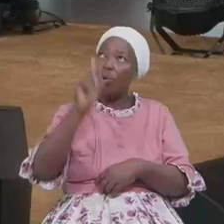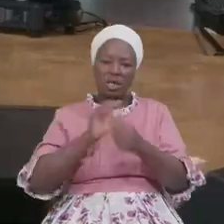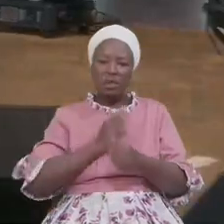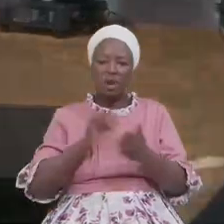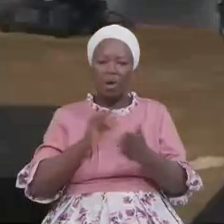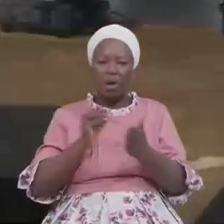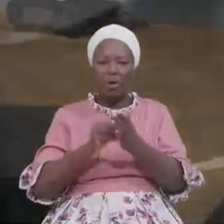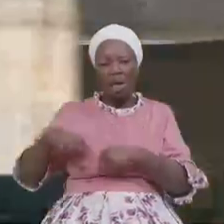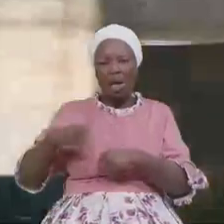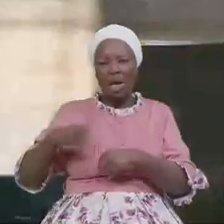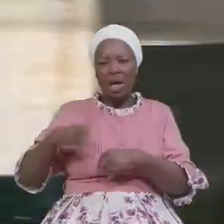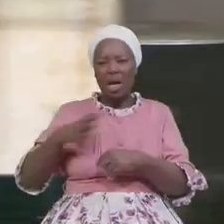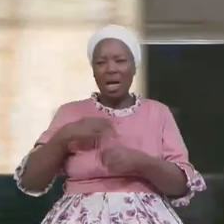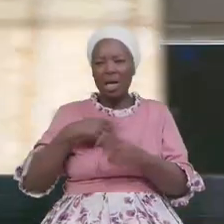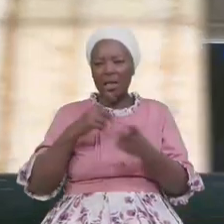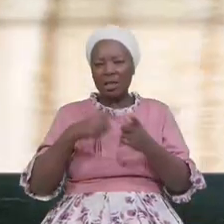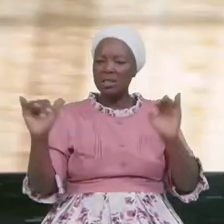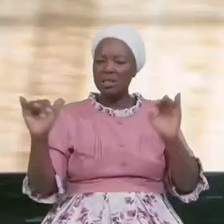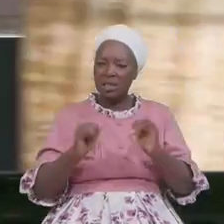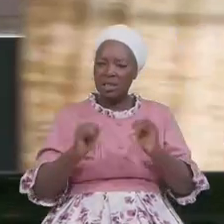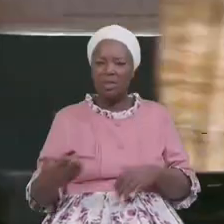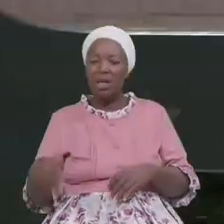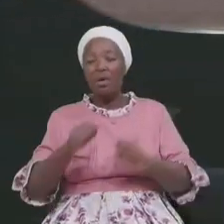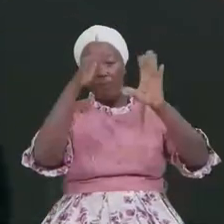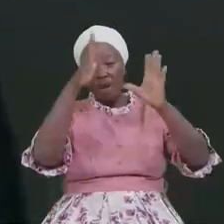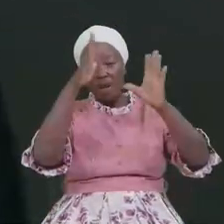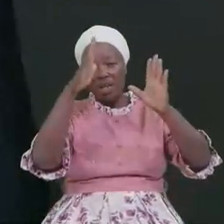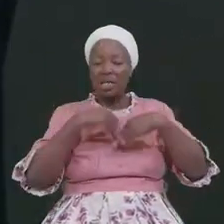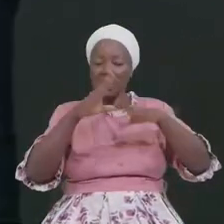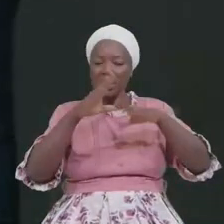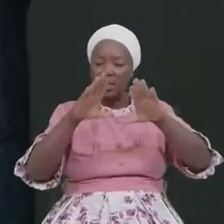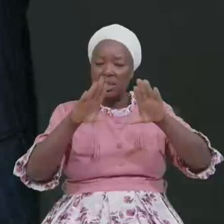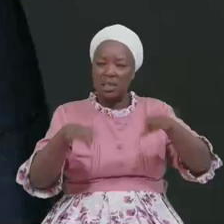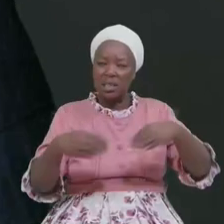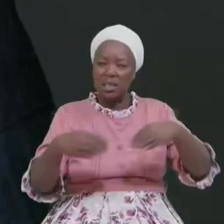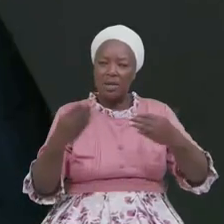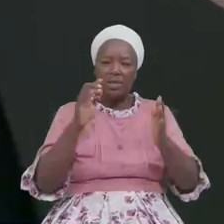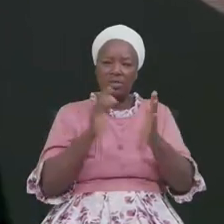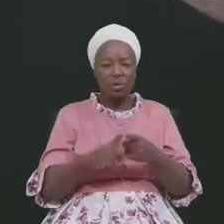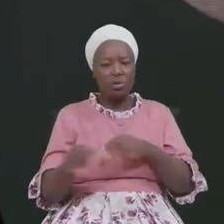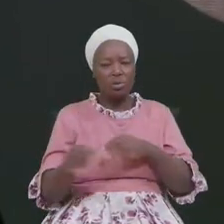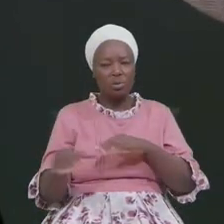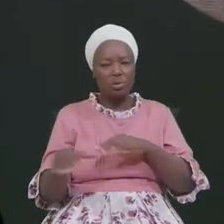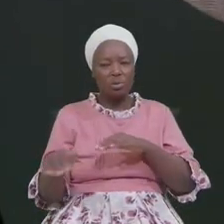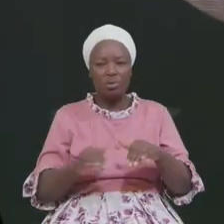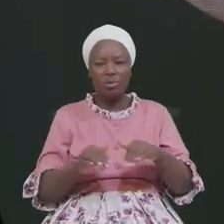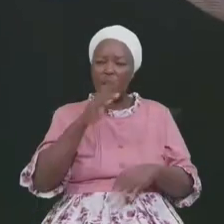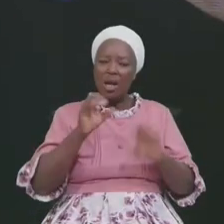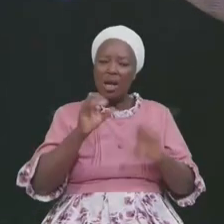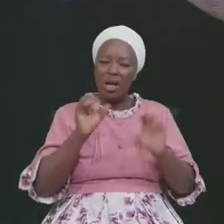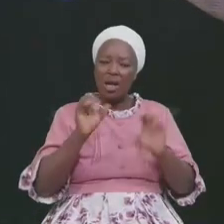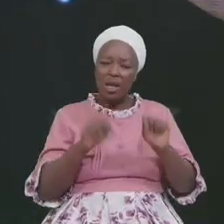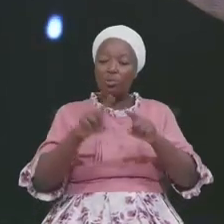Et la même chose que le Père a donné à Jésus, nous serons capables